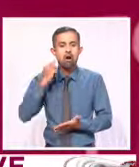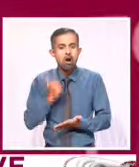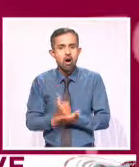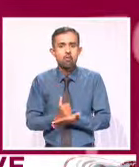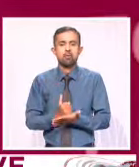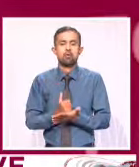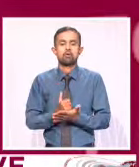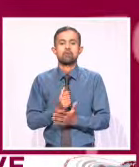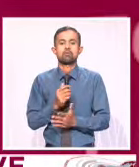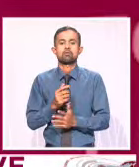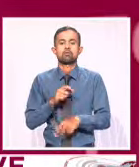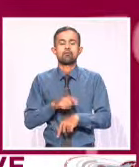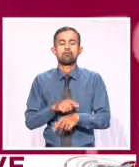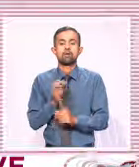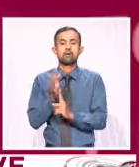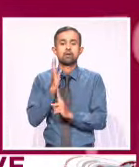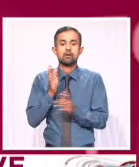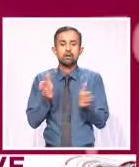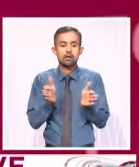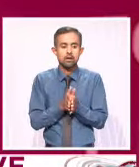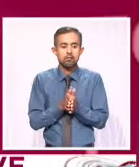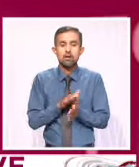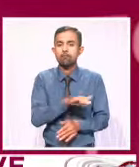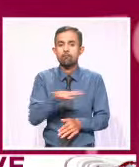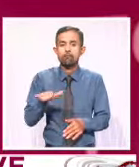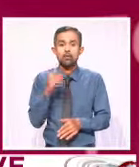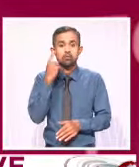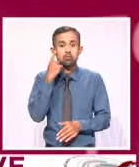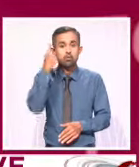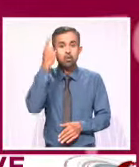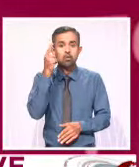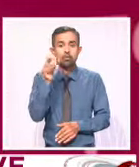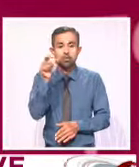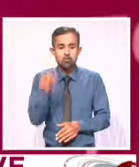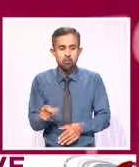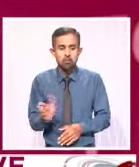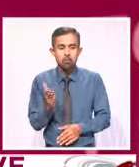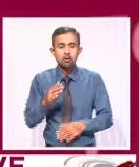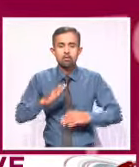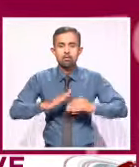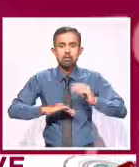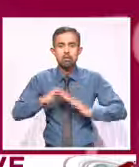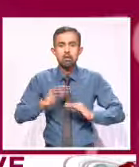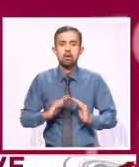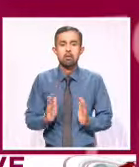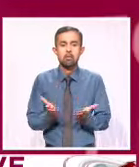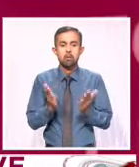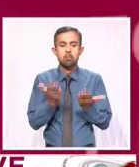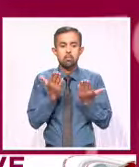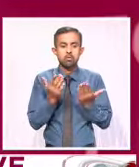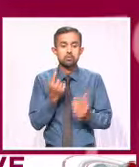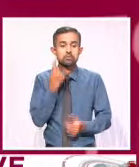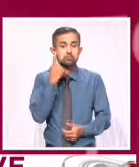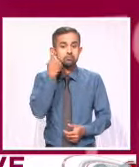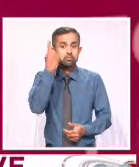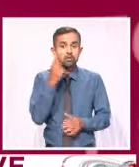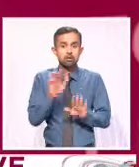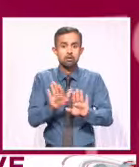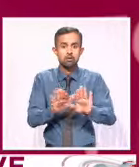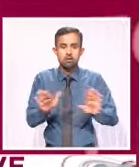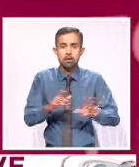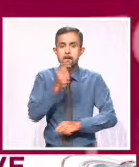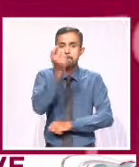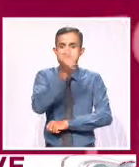කට්ටෙන් අතිගරු ජනාධිපතිතුමා ප්‍රමුඛ මේ ක්ෂේත්‍රයේ විශේෂඥයන් විසින් අනුගමනය කරනු ලැබූ විචක්ෂණශීලී